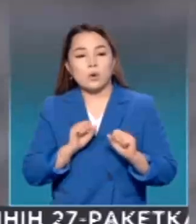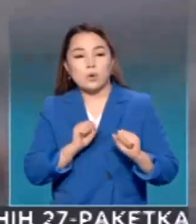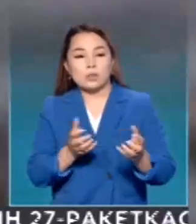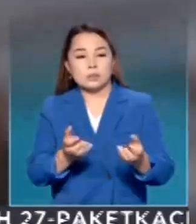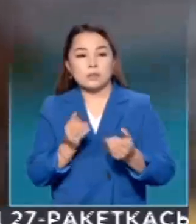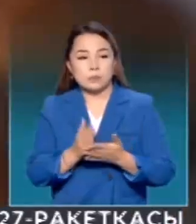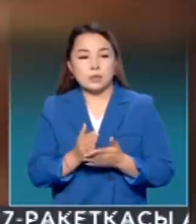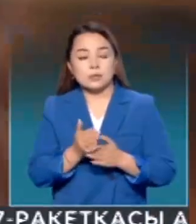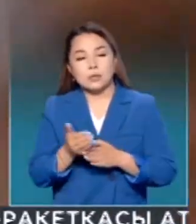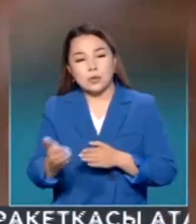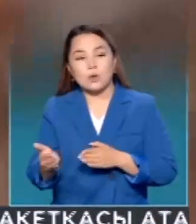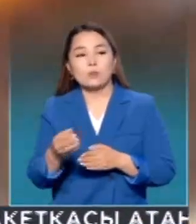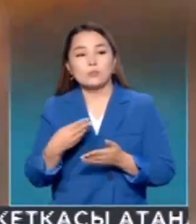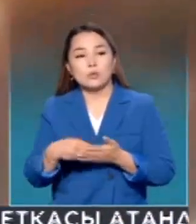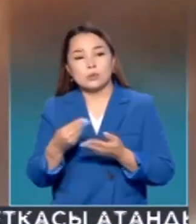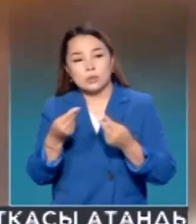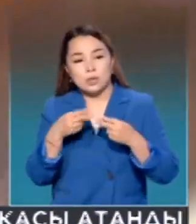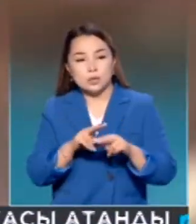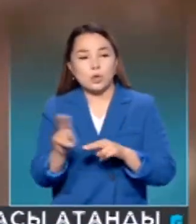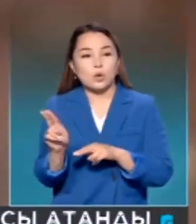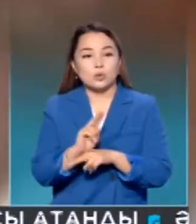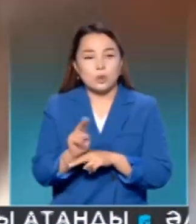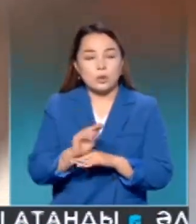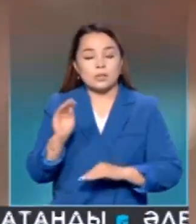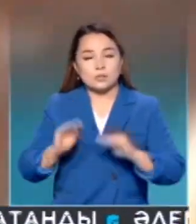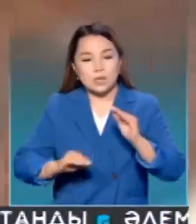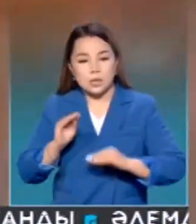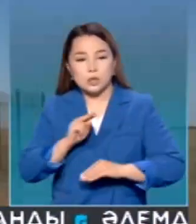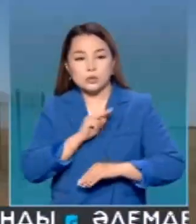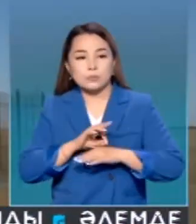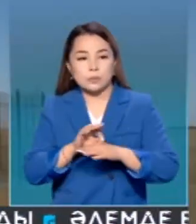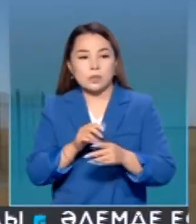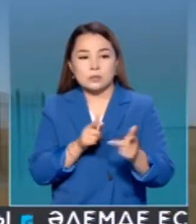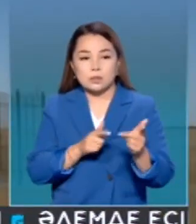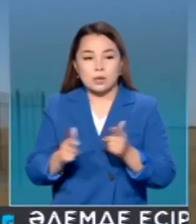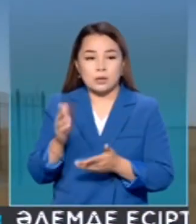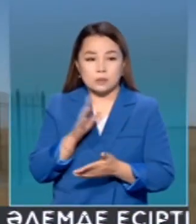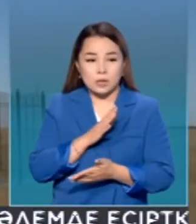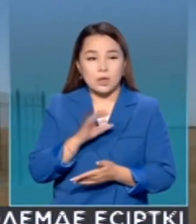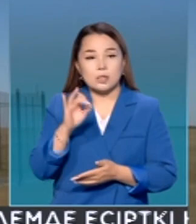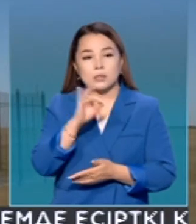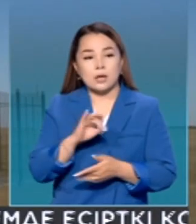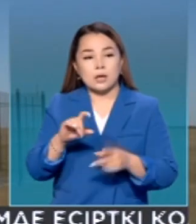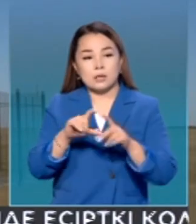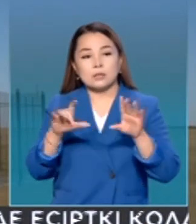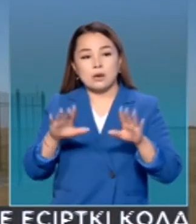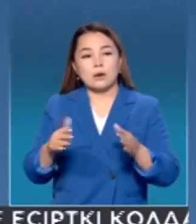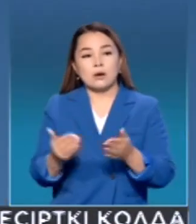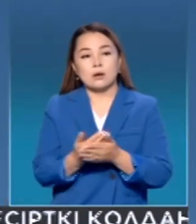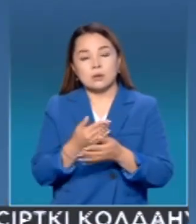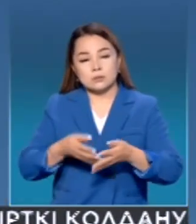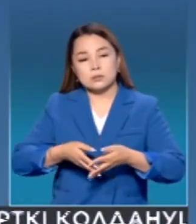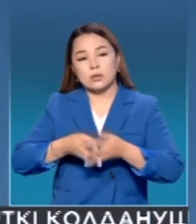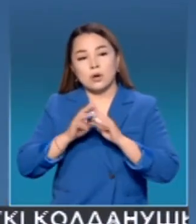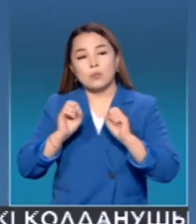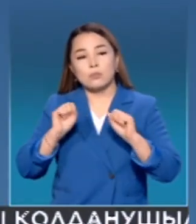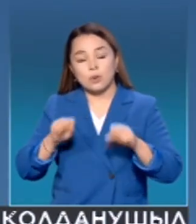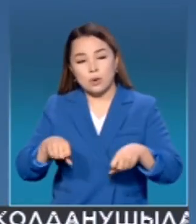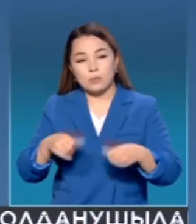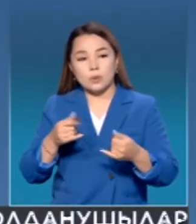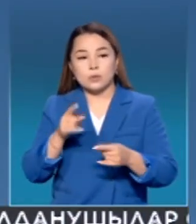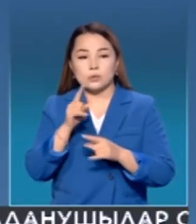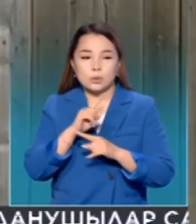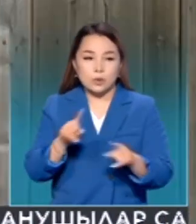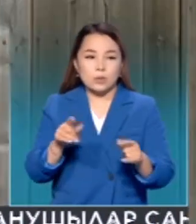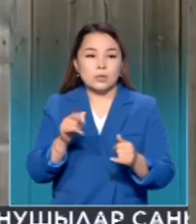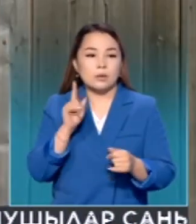Кейін жергілікті бюджеттен қаржы бөлініп жөндеу, абаттандыру жұмыстары жасалған болатын. Тарихи нысанды қайта қалпына келтіруге бола ма, жоқ